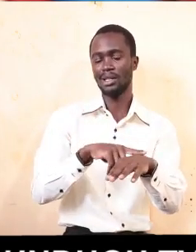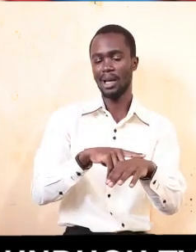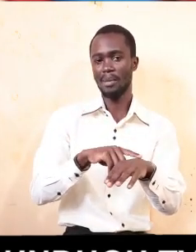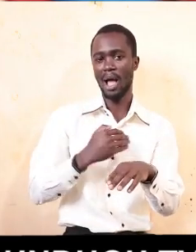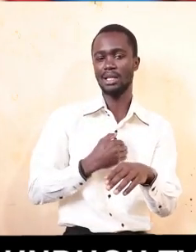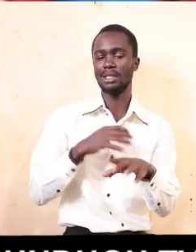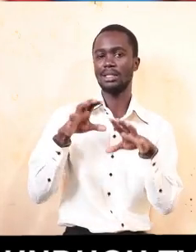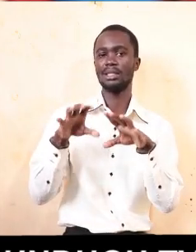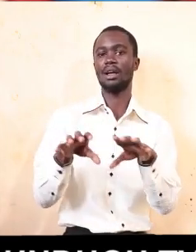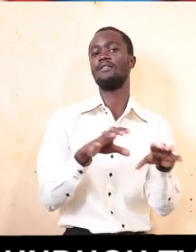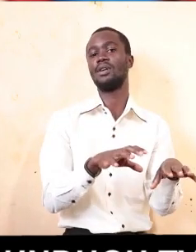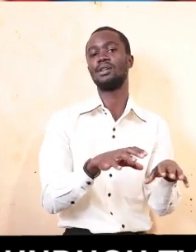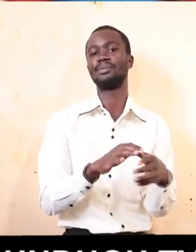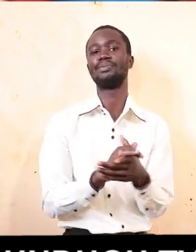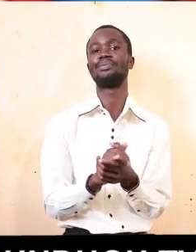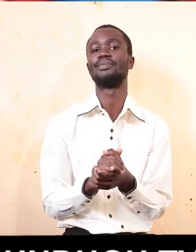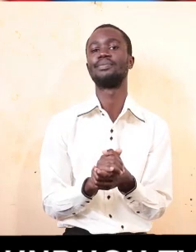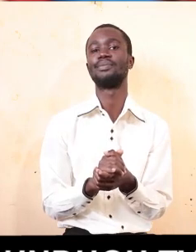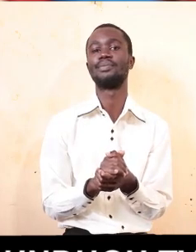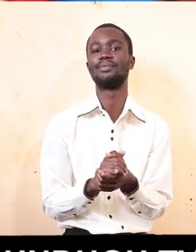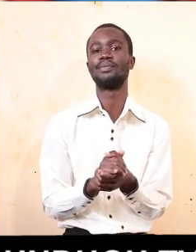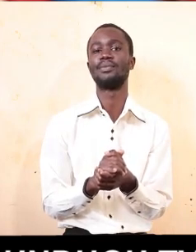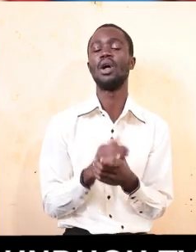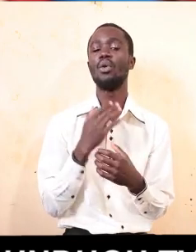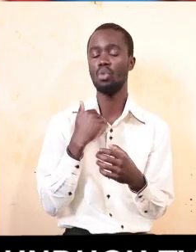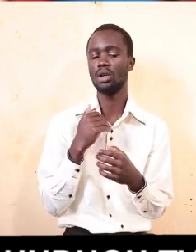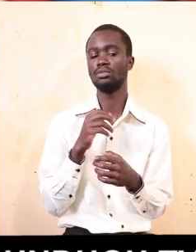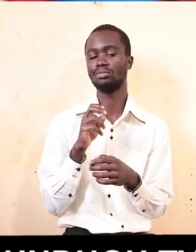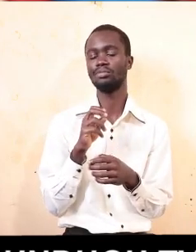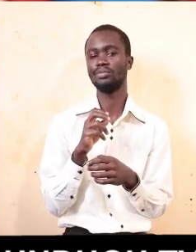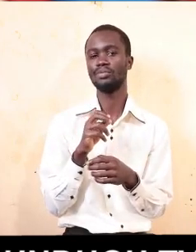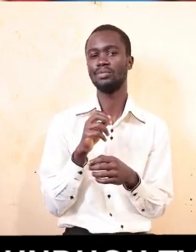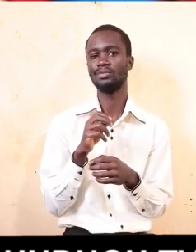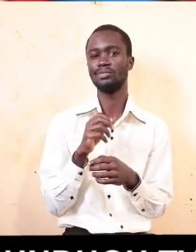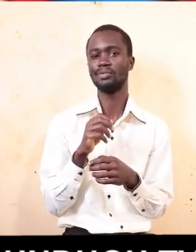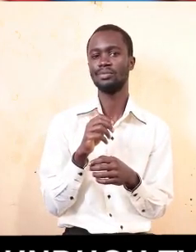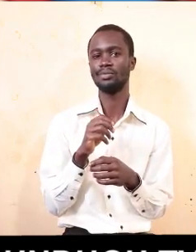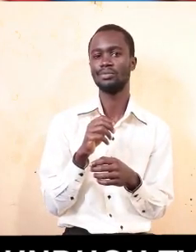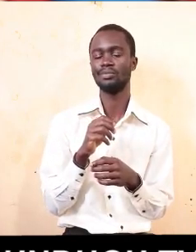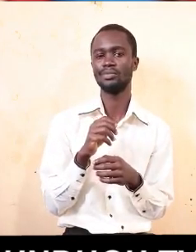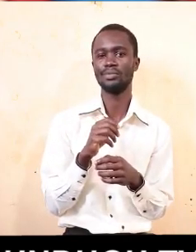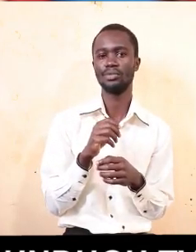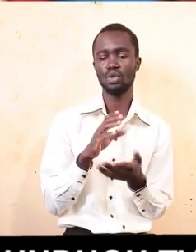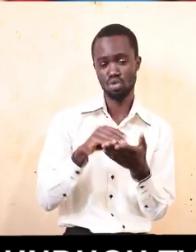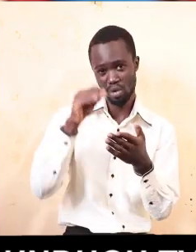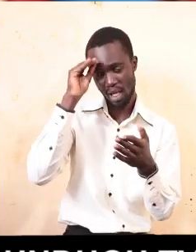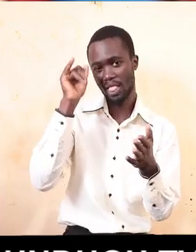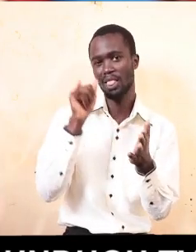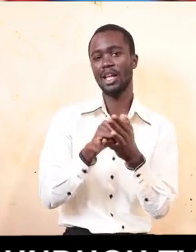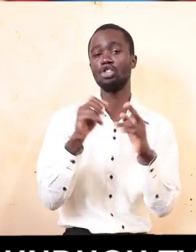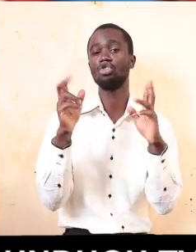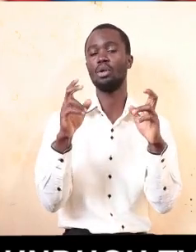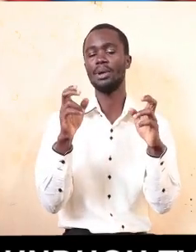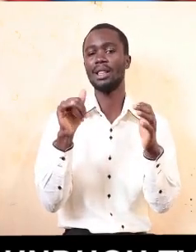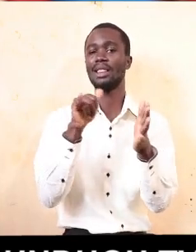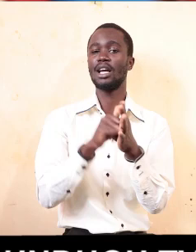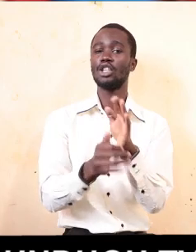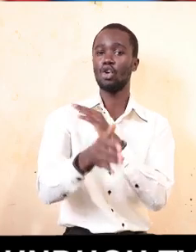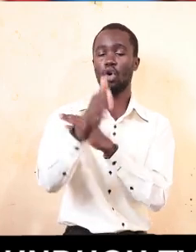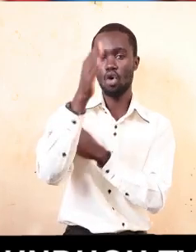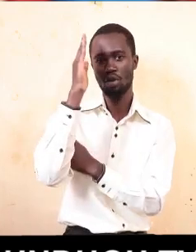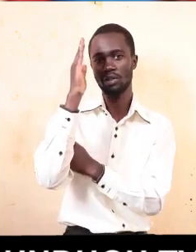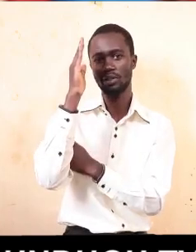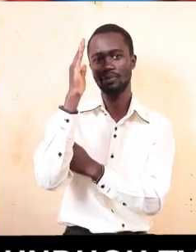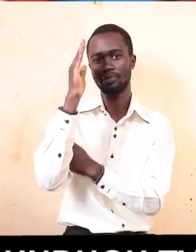dhuluma. Ngetaka tuangazie hicho kichwa cha habari, ya kwamba